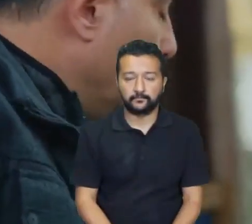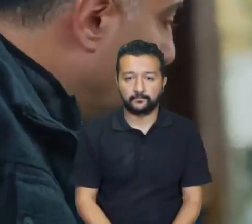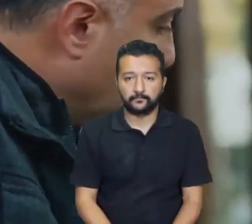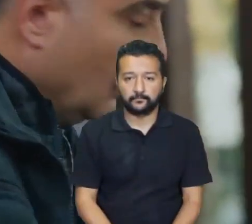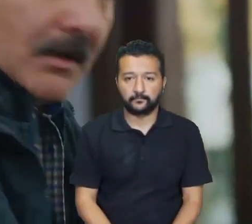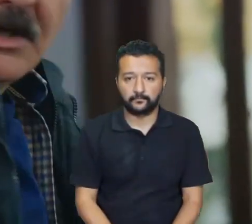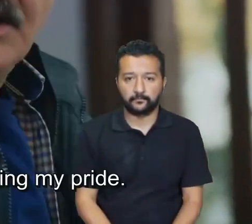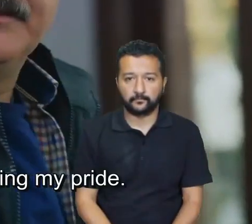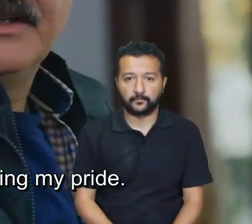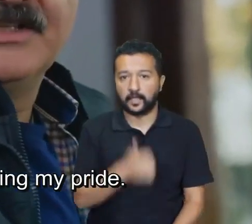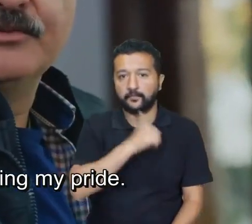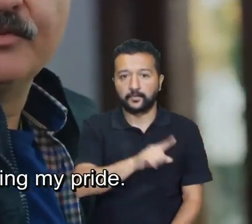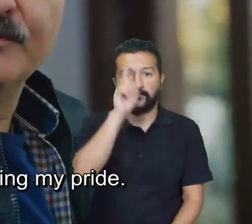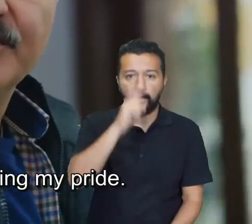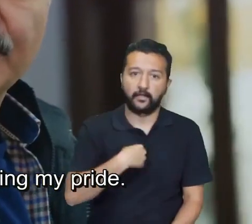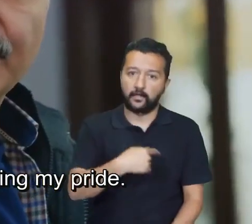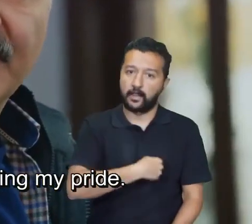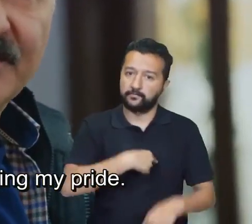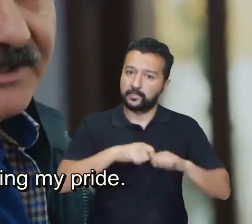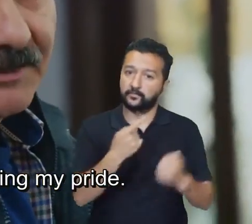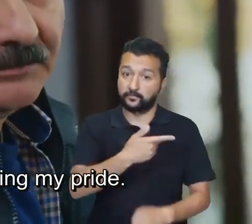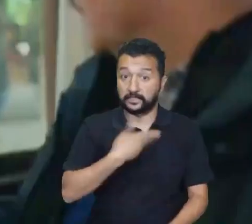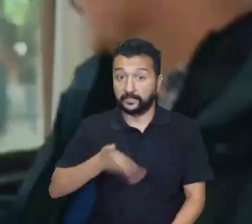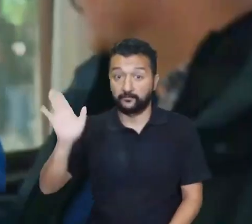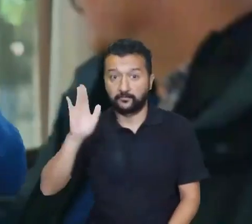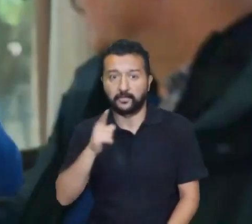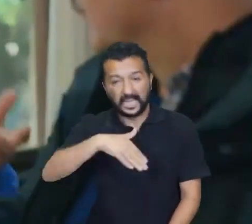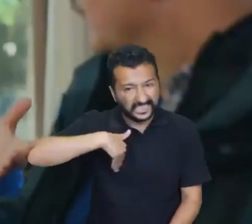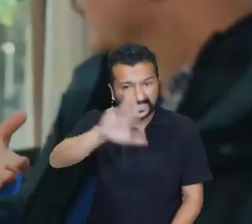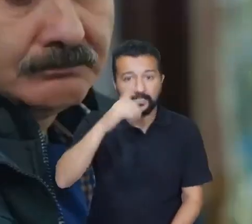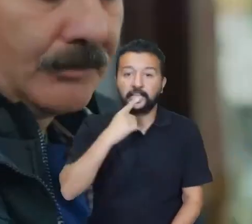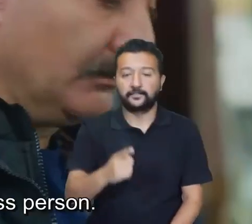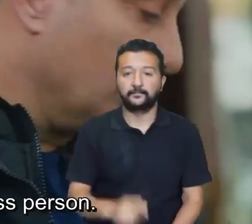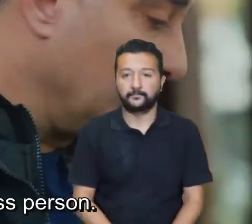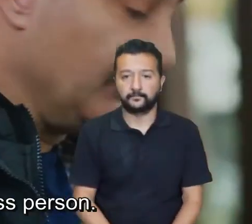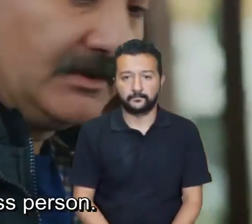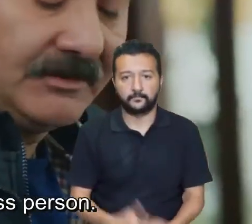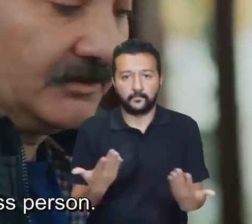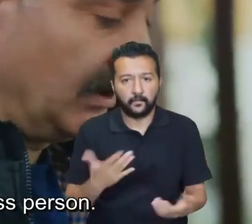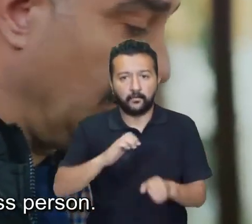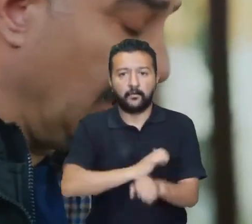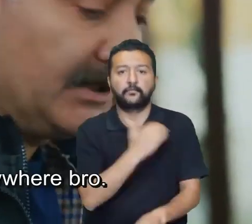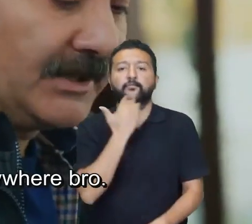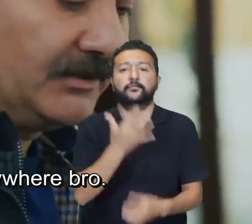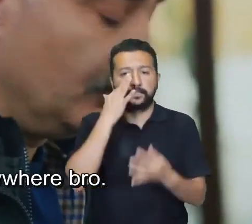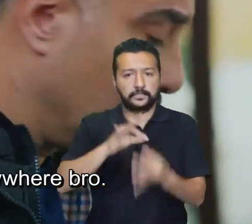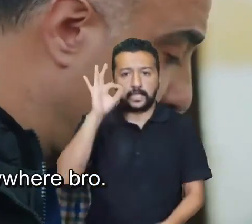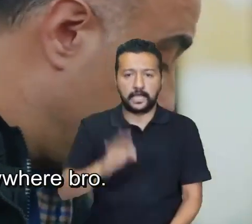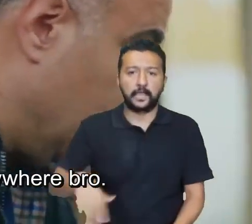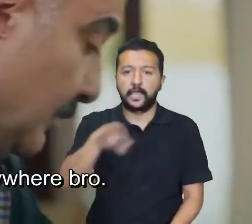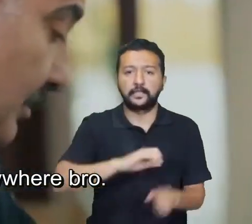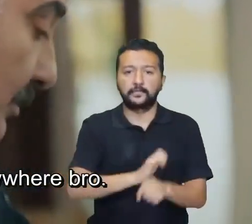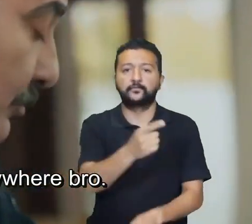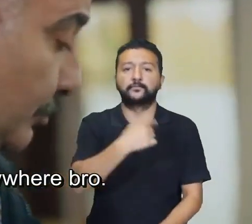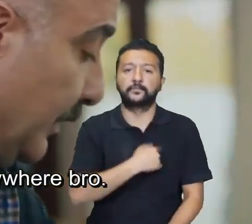savurup Emir'e döndü. Abi vallahi gururumu kırıyorsun ha. Giderim ha. Defol git. Bu kadar ezilmez insan ya. Her yerde eziyorsun